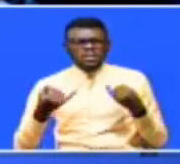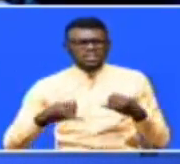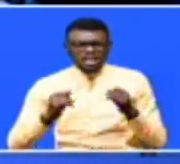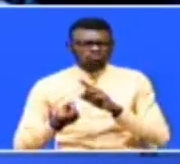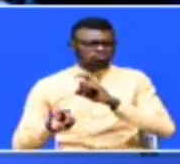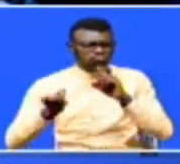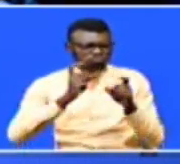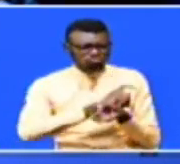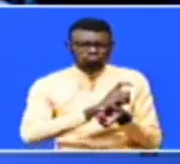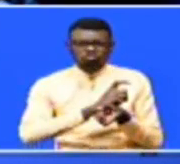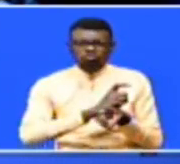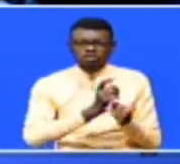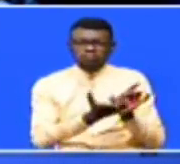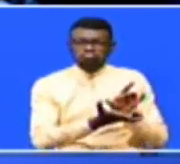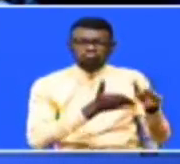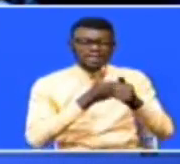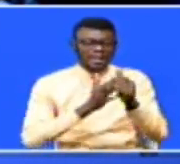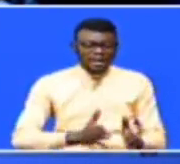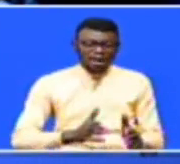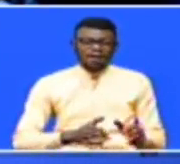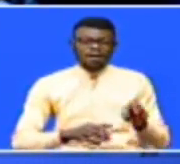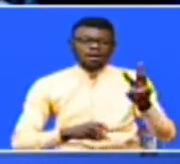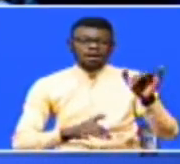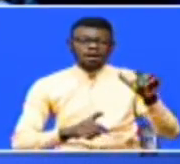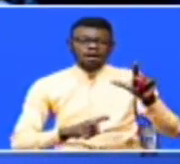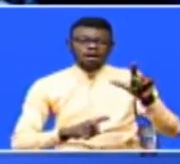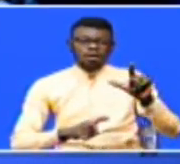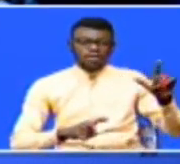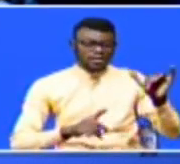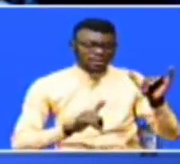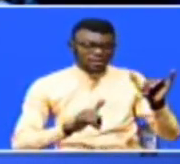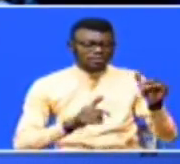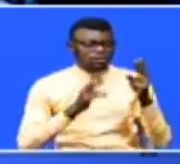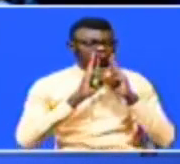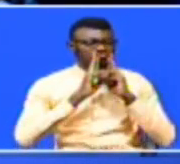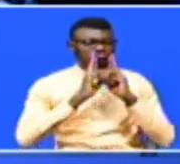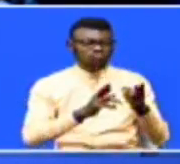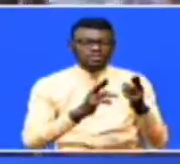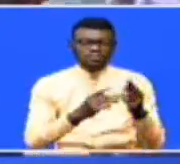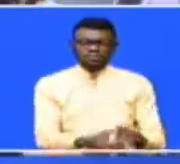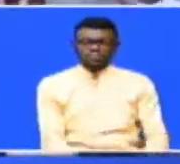hicho. Mwanahabari wetu Willy Lusige alishuhudia vimbwanga vya taarifa hiyo.